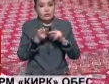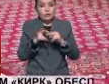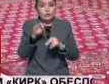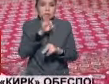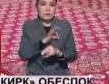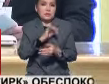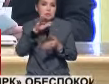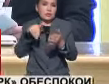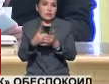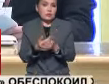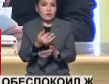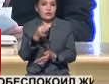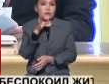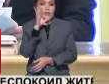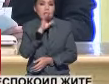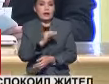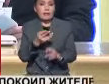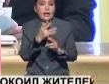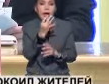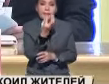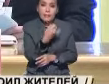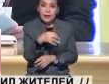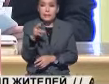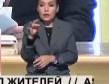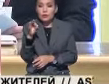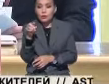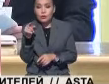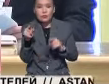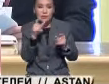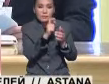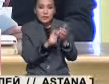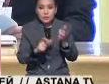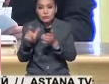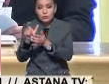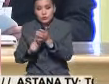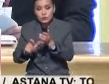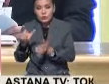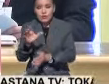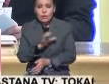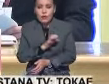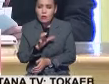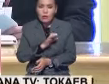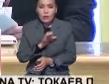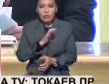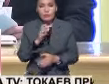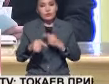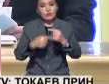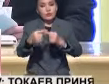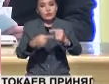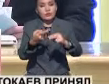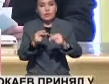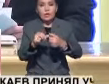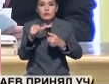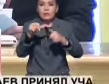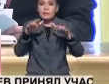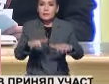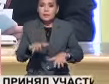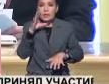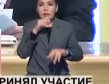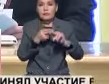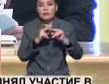сей день. Абай мен Махтум Кулиев тундуларында. Их богатое духовное наследие, занимающее особое место в